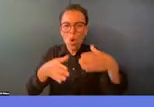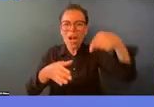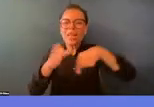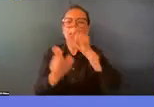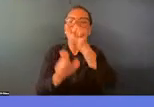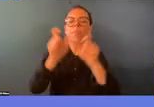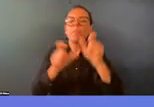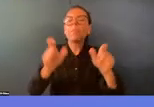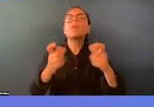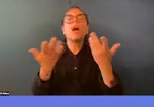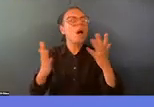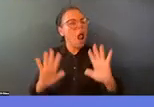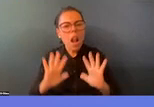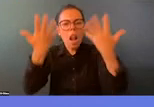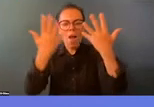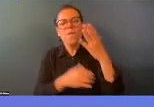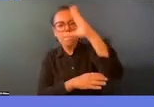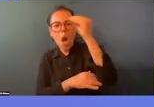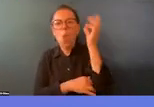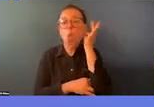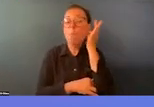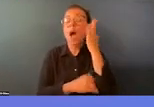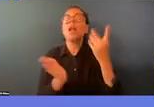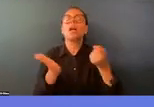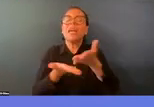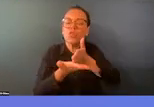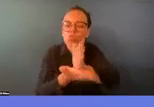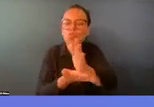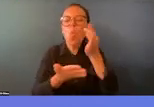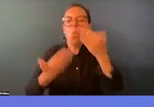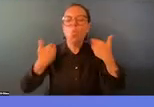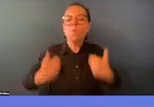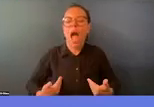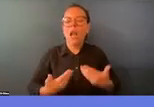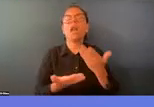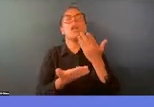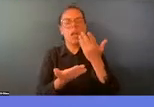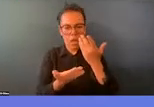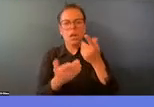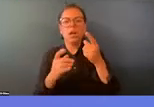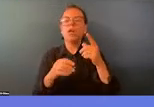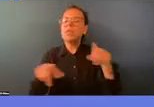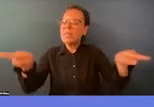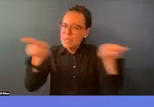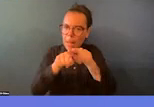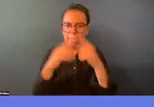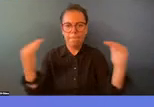в сообществе, а также равные права по продвижению по карьерной лестнице и занимать ведущие